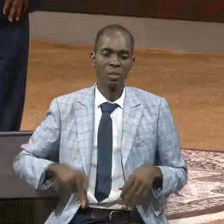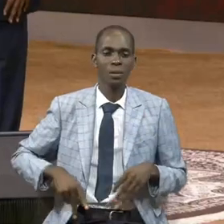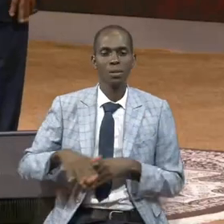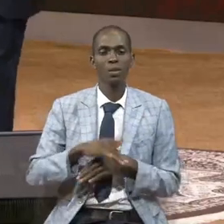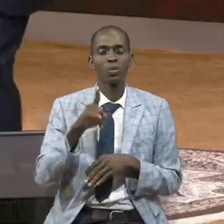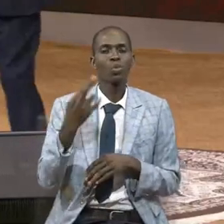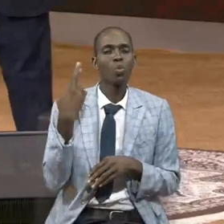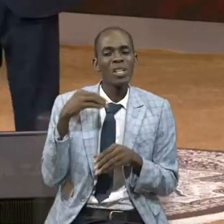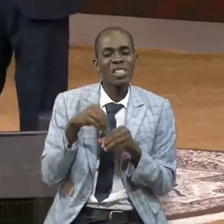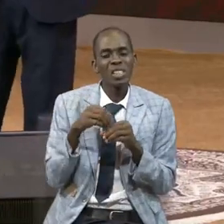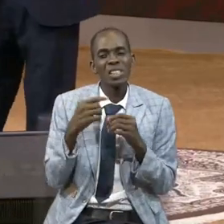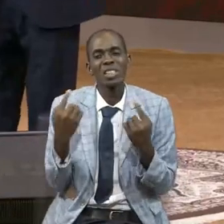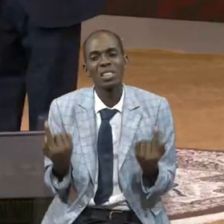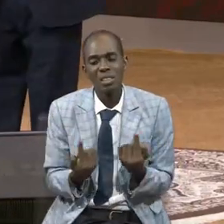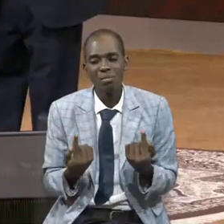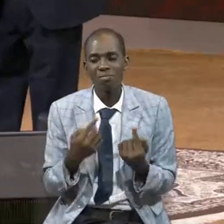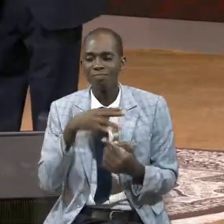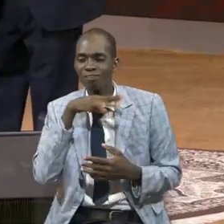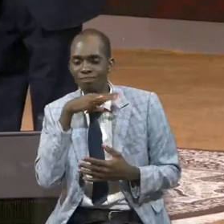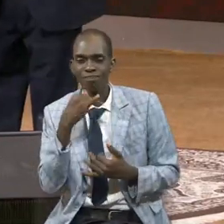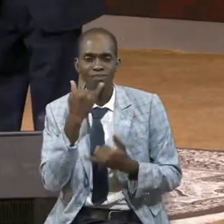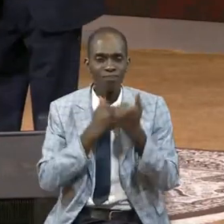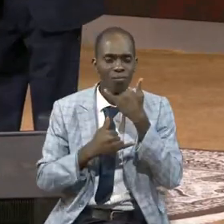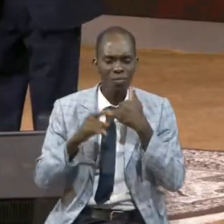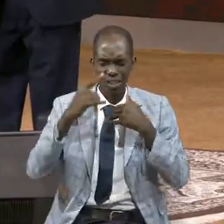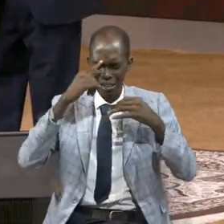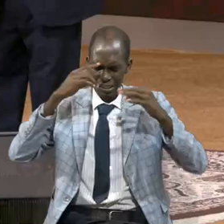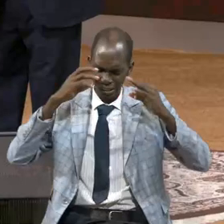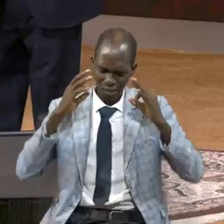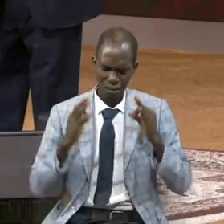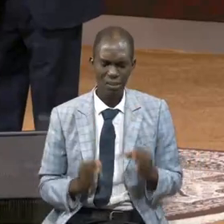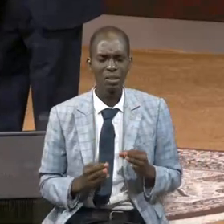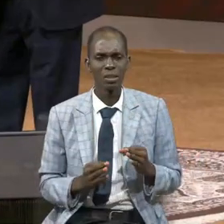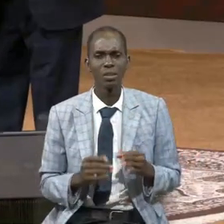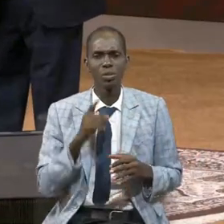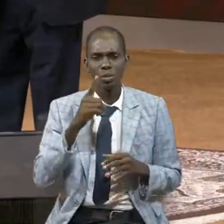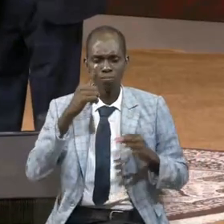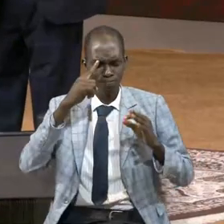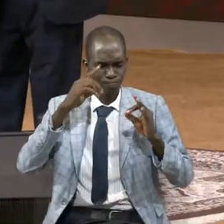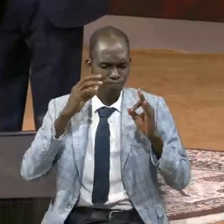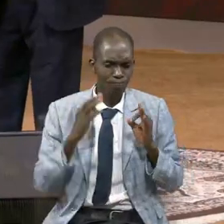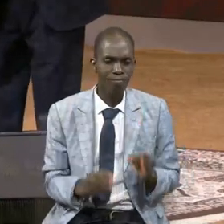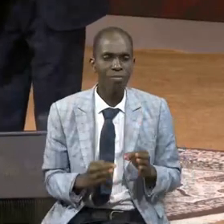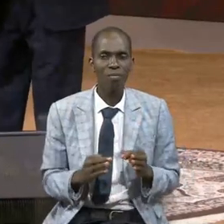étiez dans le péché. Vous étiez dans les transgressions, dans l'iniquité. Vous avez fait un pas défini,